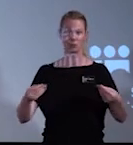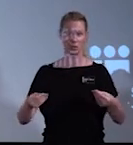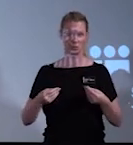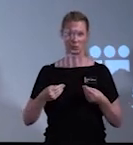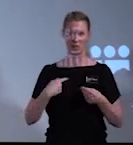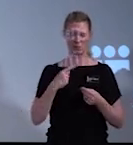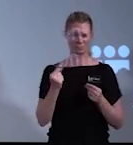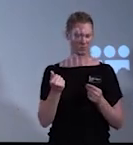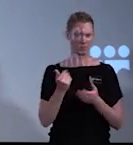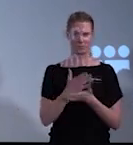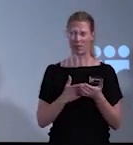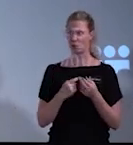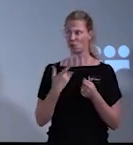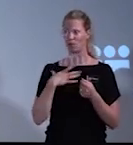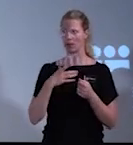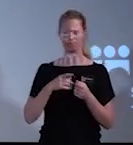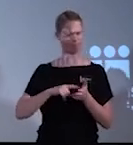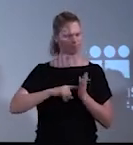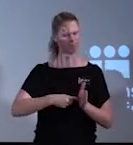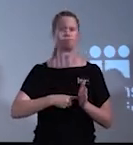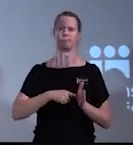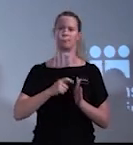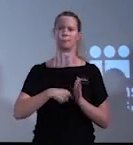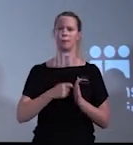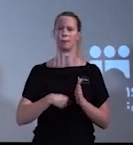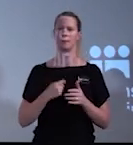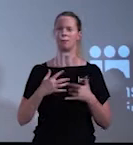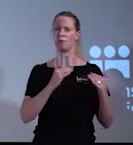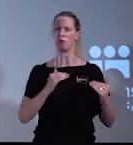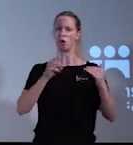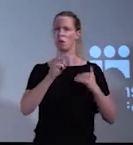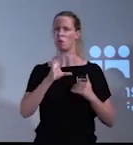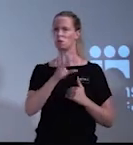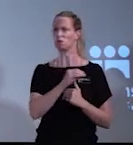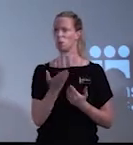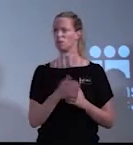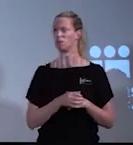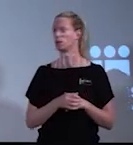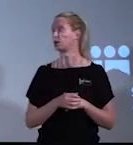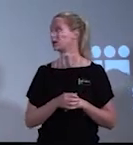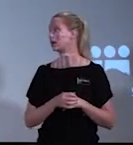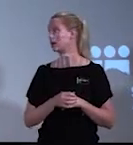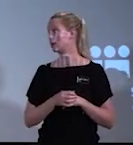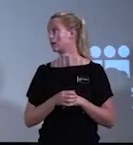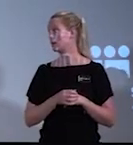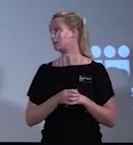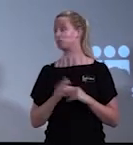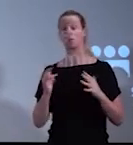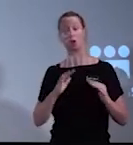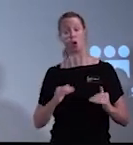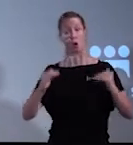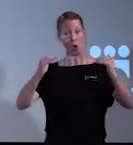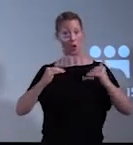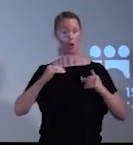det är en så liten del och du vill slå ett hårt slag för filmen. Så varför höja momsen överhuvudtaget? Ja, nu har vi, alltså, att öka